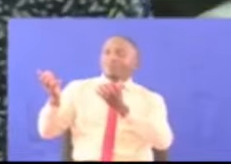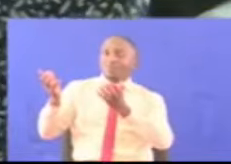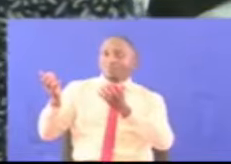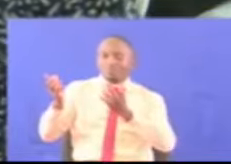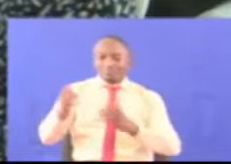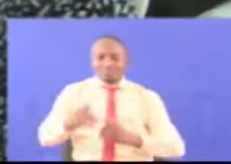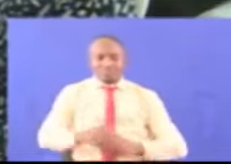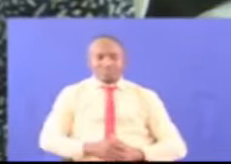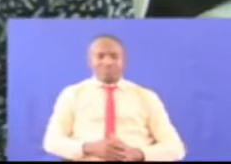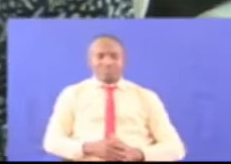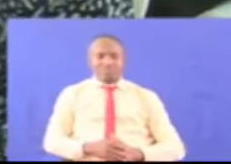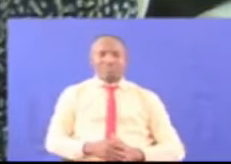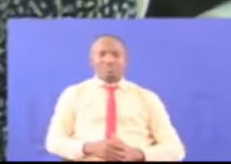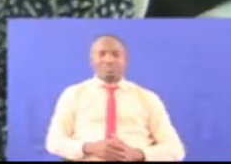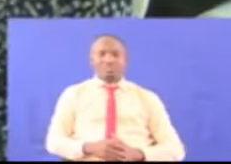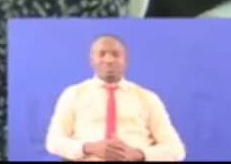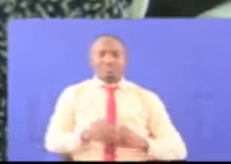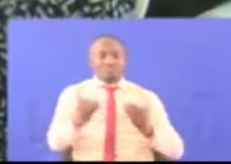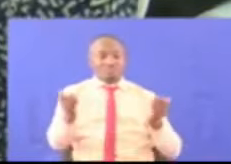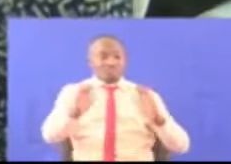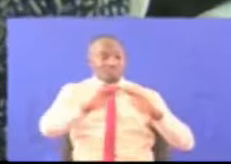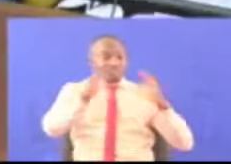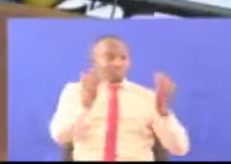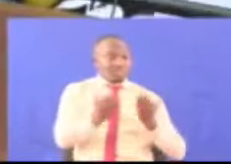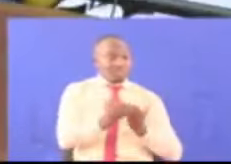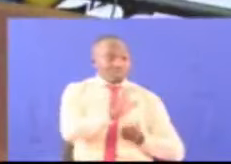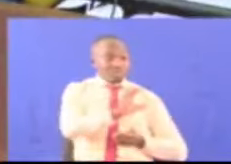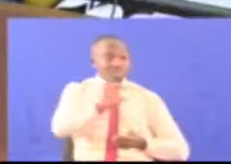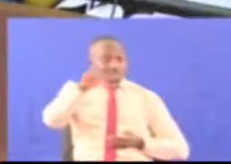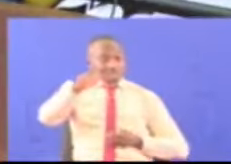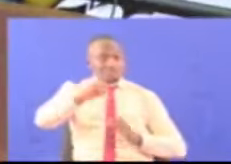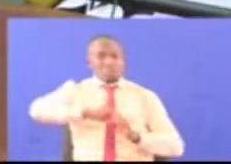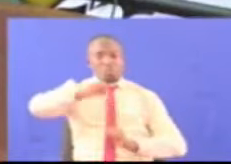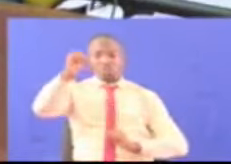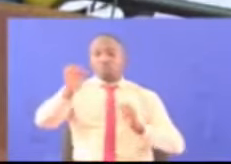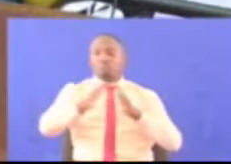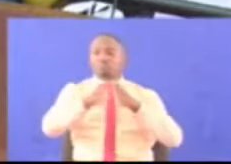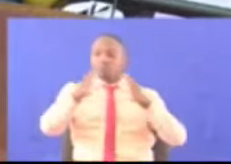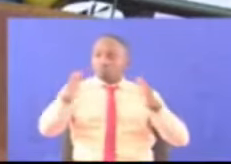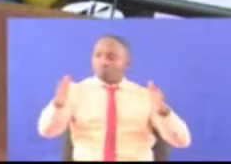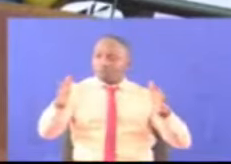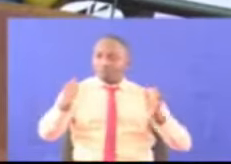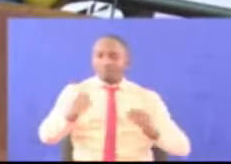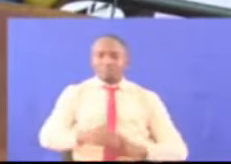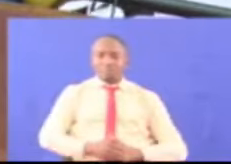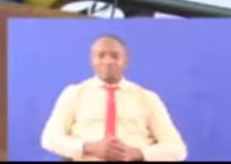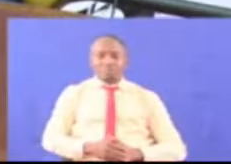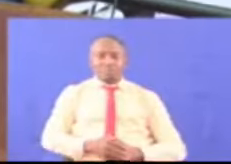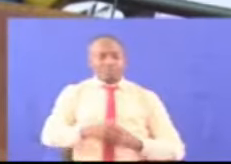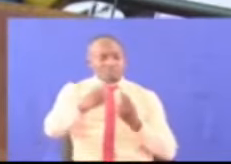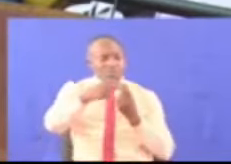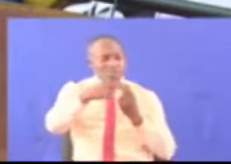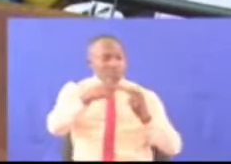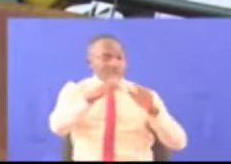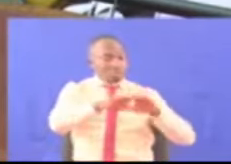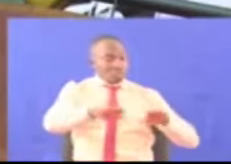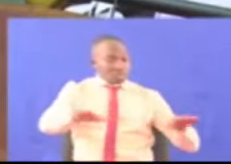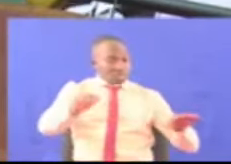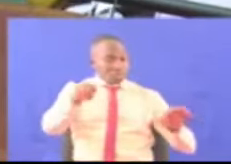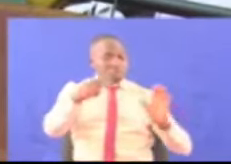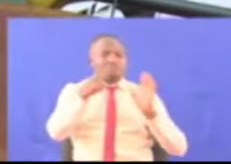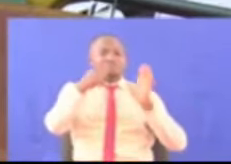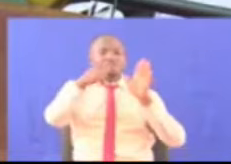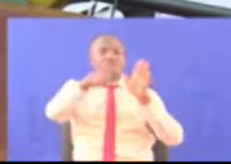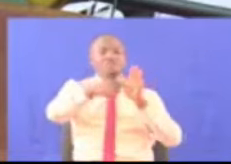Mheshimiwa Waziri Mkuu, tu sisi Chama cha Mapinduzi ni ushindi mkubwa sana. Kwa Dr. Tulia Ackson ni